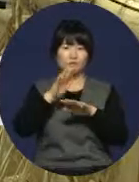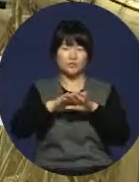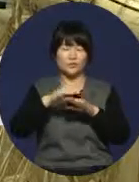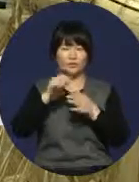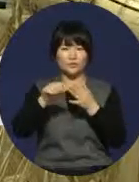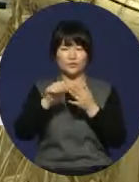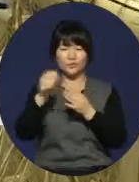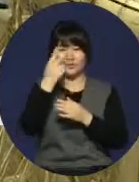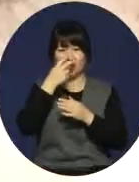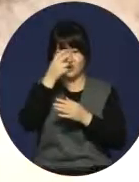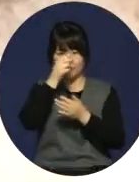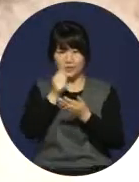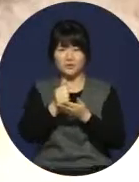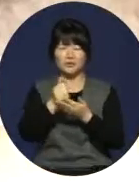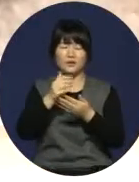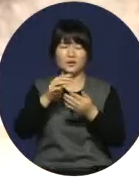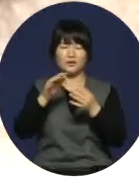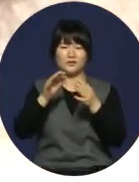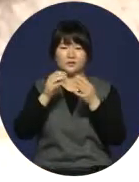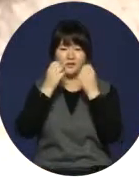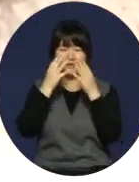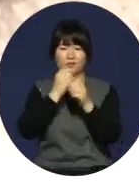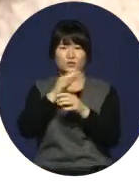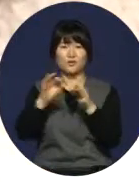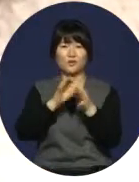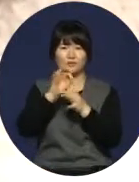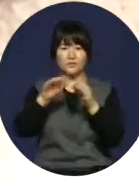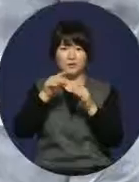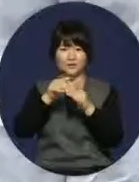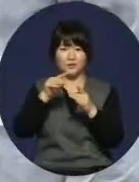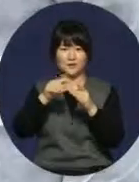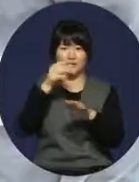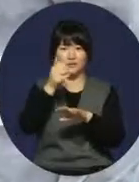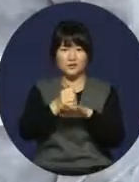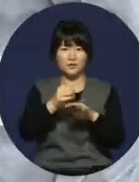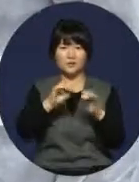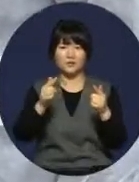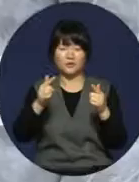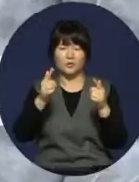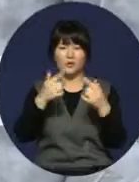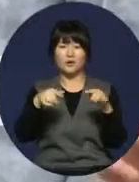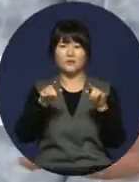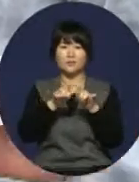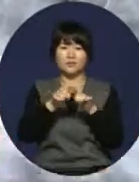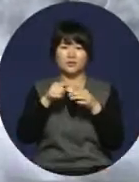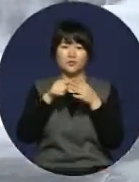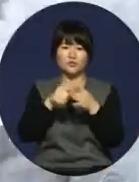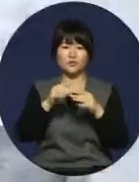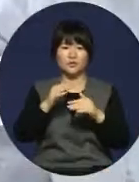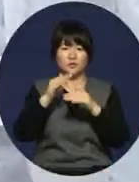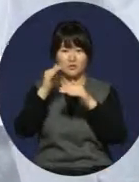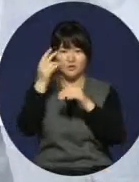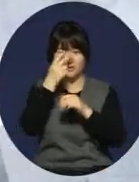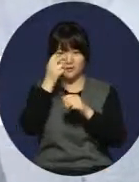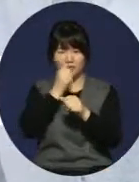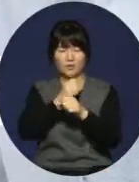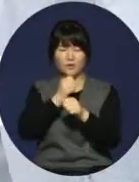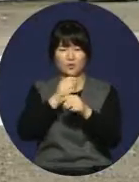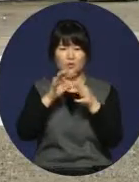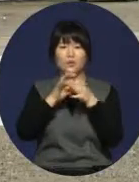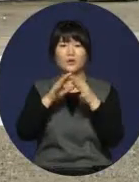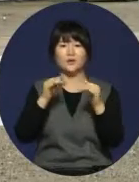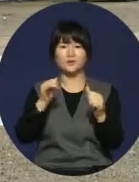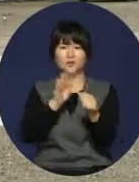국립농산물품질관리원장, 김진환 창조경제혁신센터장과 함께 창조마을 및 농기업의 상생협력 추진 경과를 점검하고